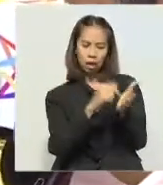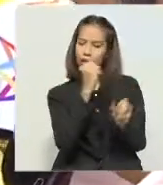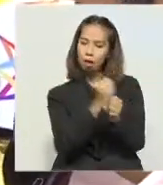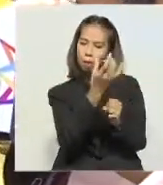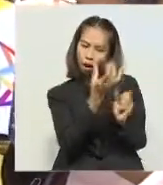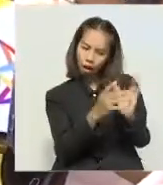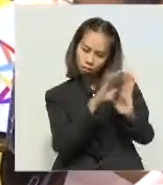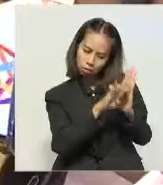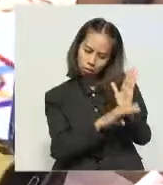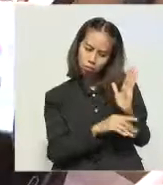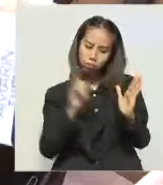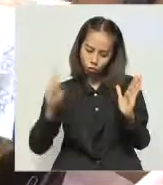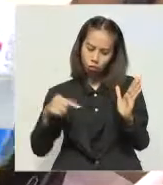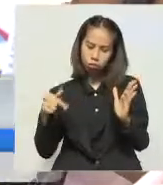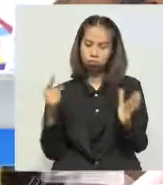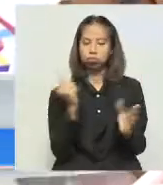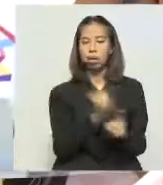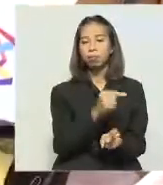ไรก็ต้องปฏิบัติตามนั้นนะครับ